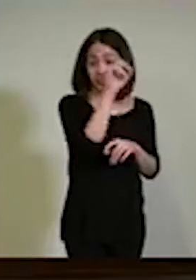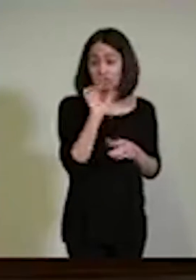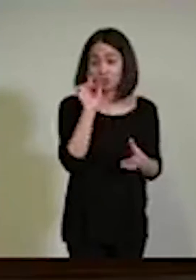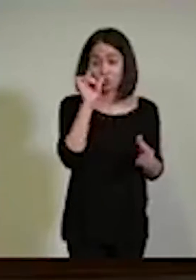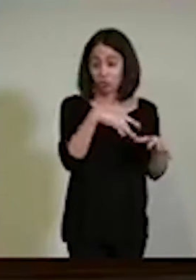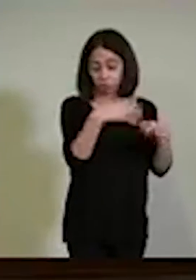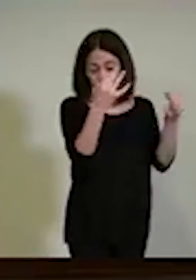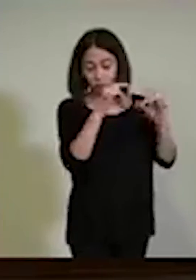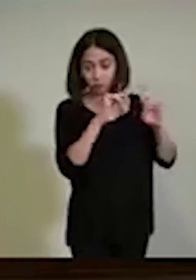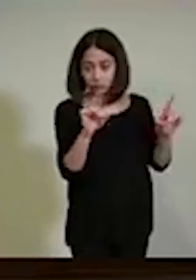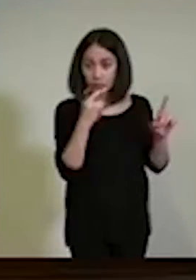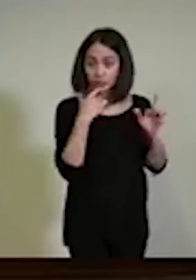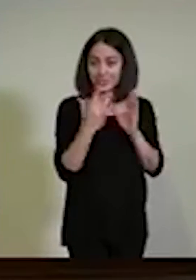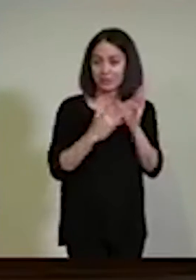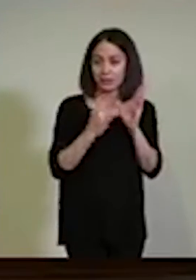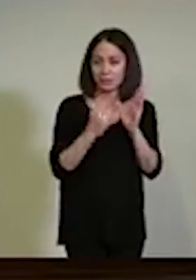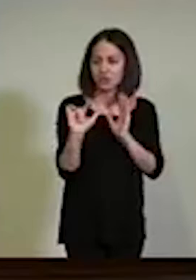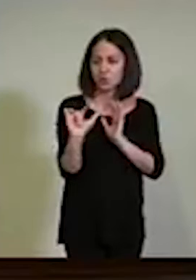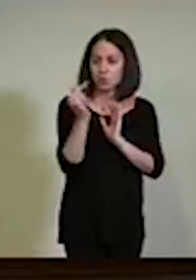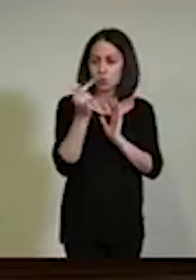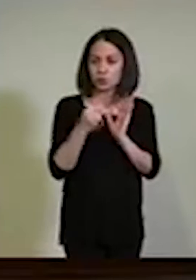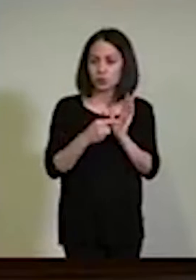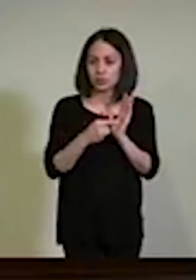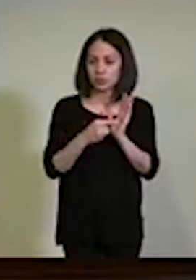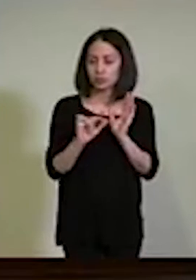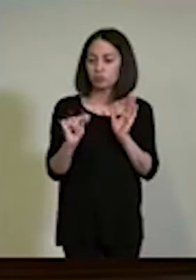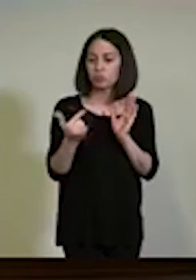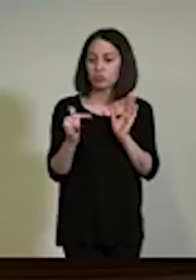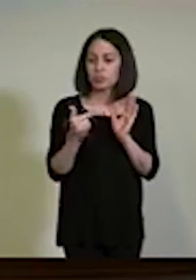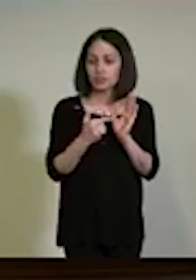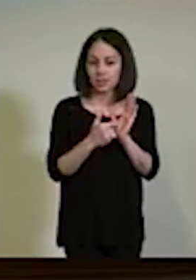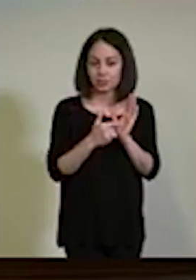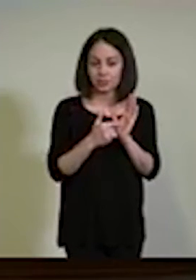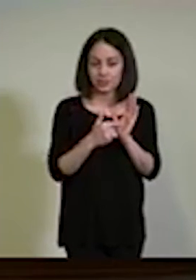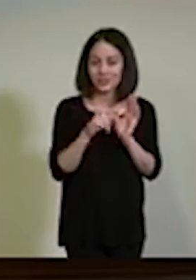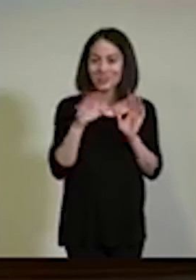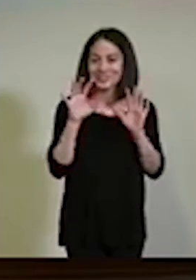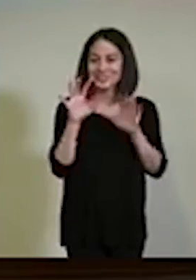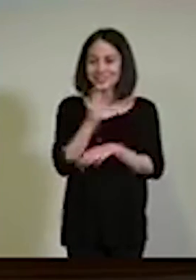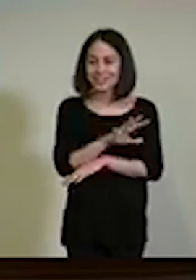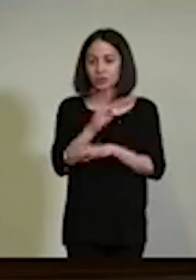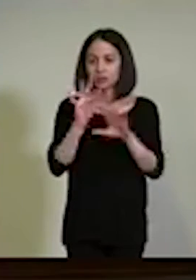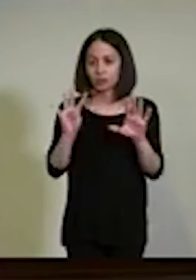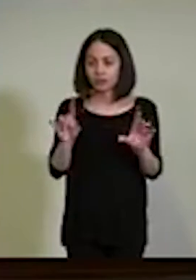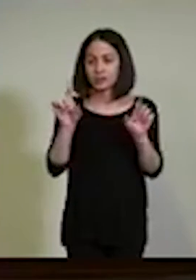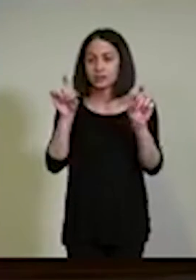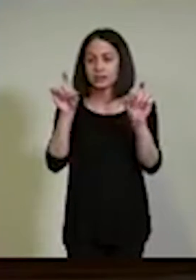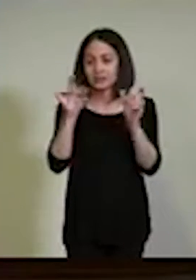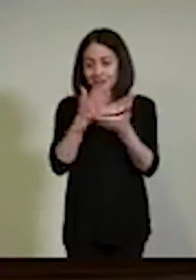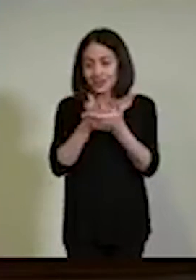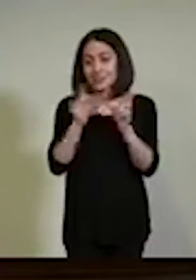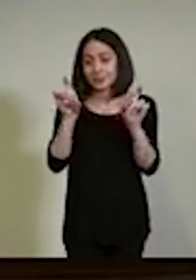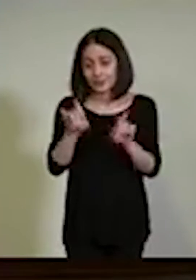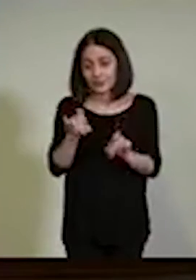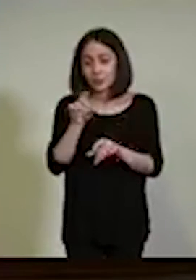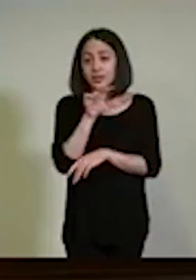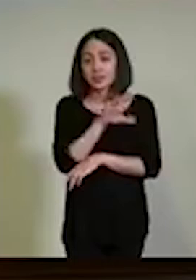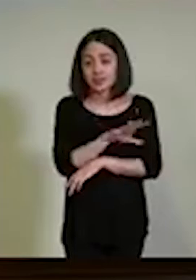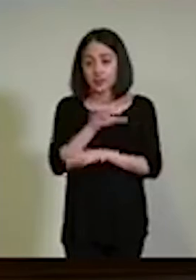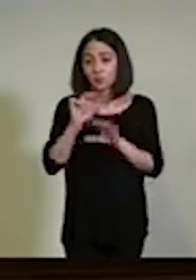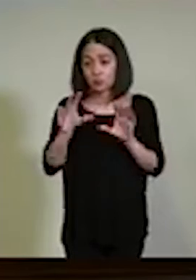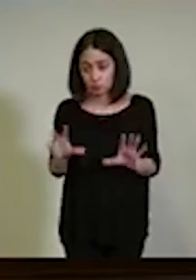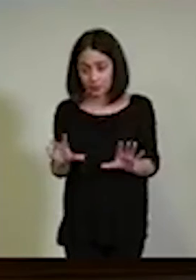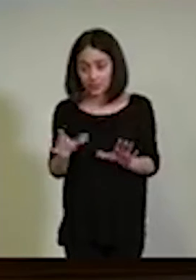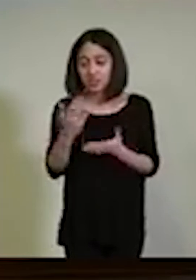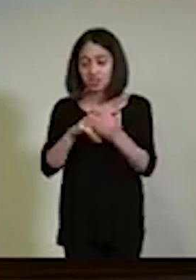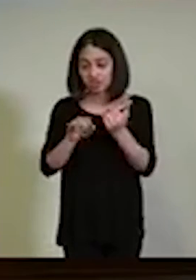devra modifier 59 classes en 58. Et dans l'annexe, il faudra supprimer donc